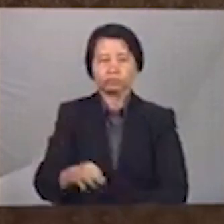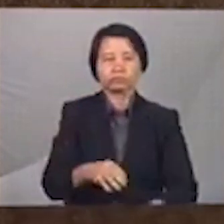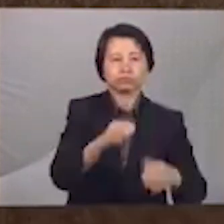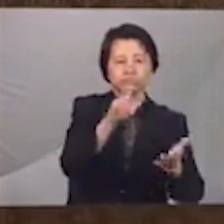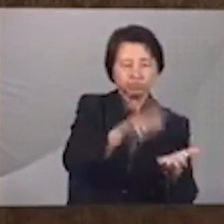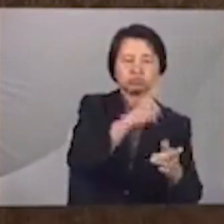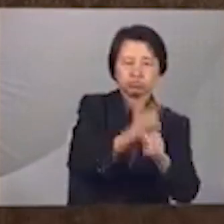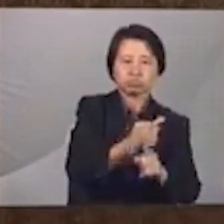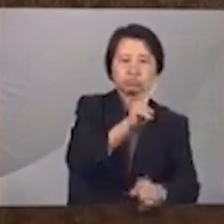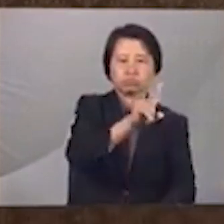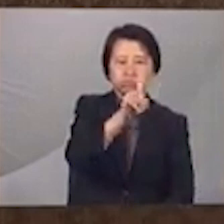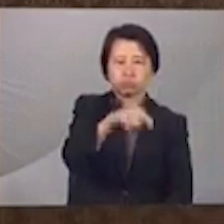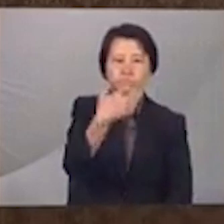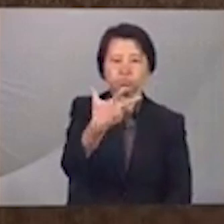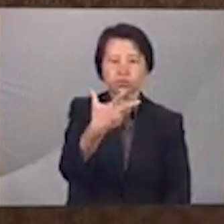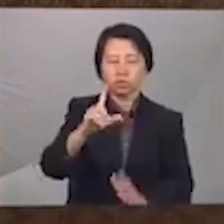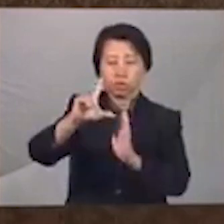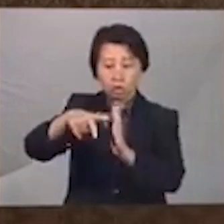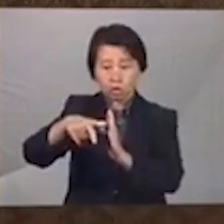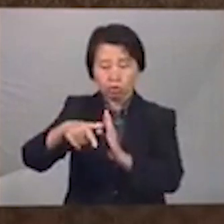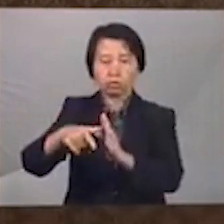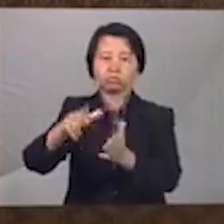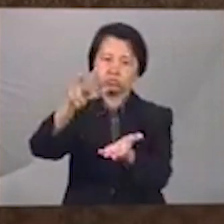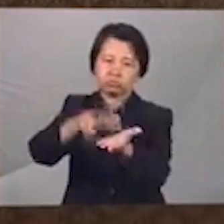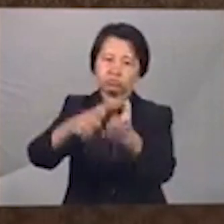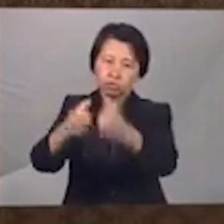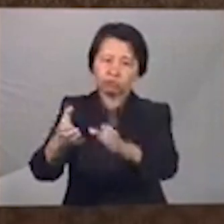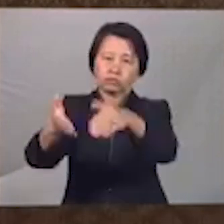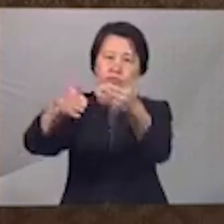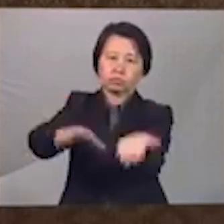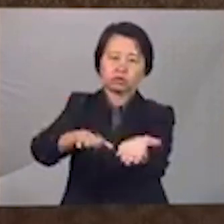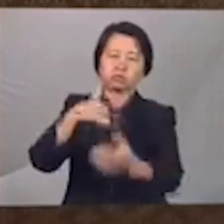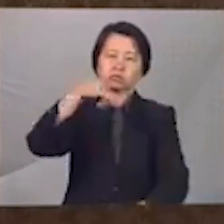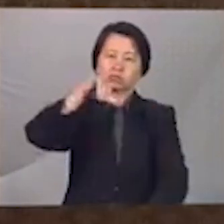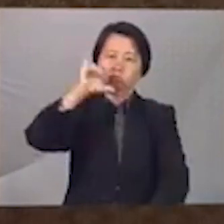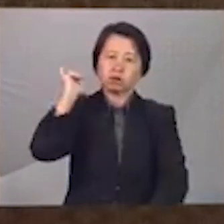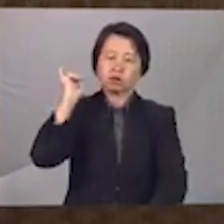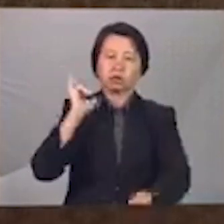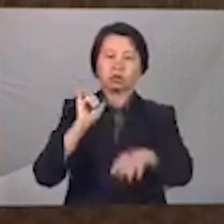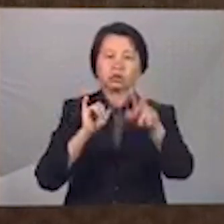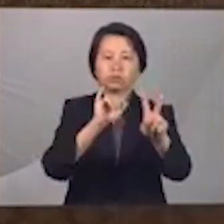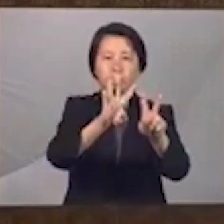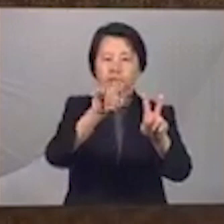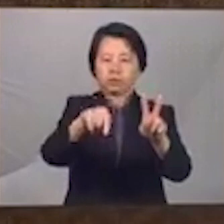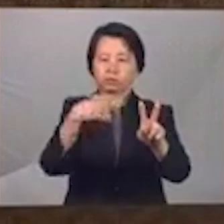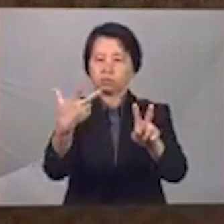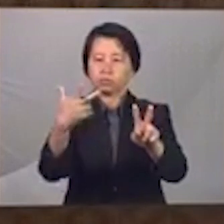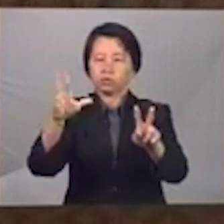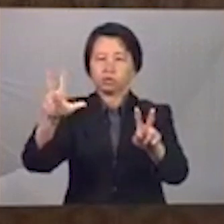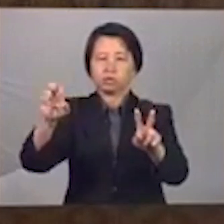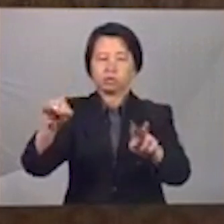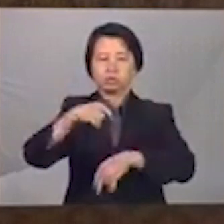Beliau disahkan meninggal dunia pada hari semalam, iaitu 24 Mac 2020